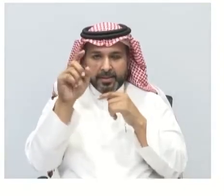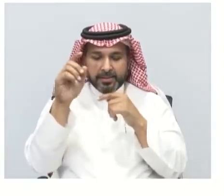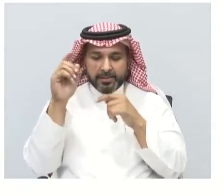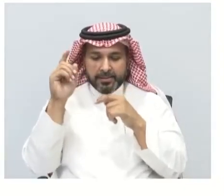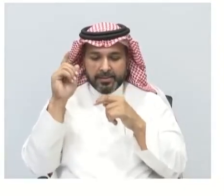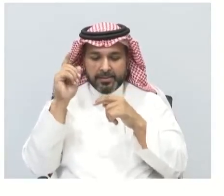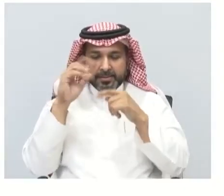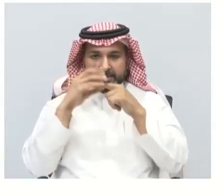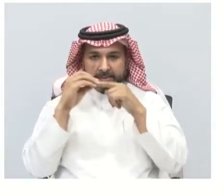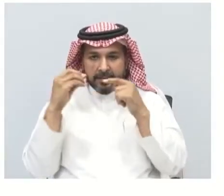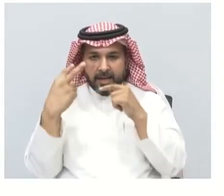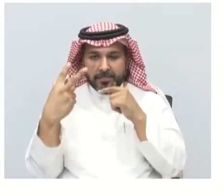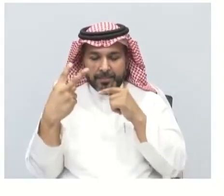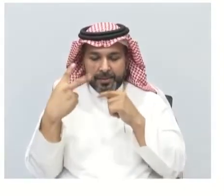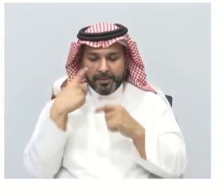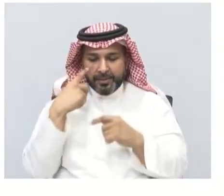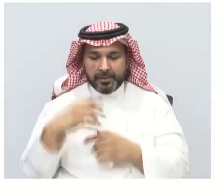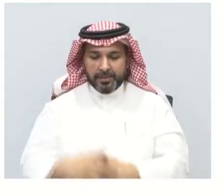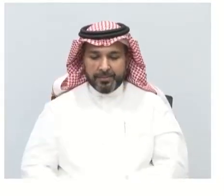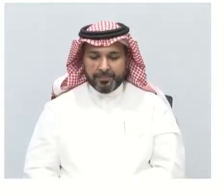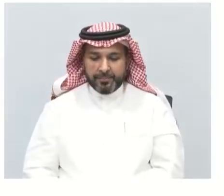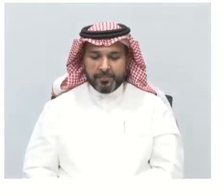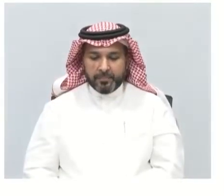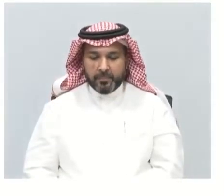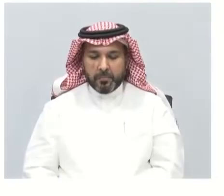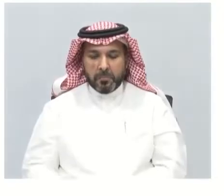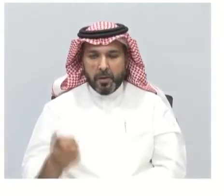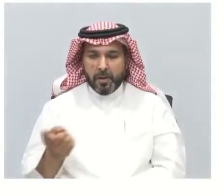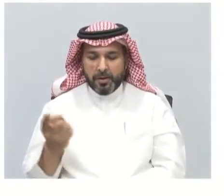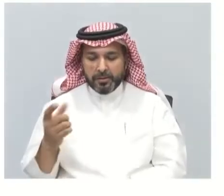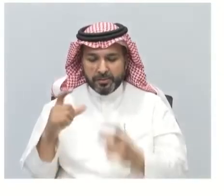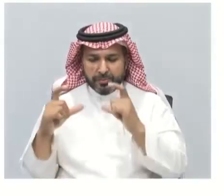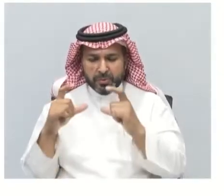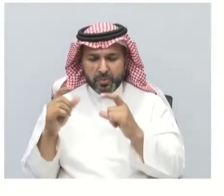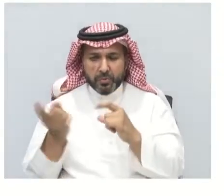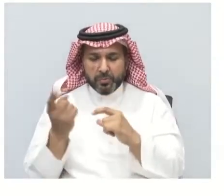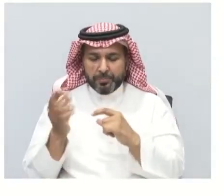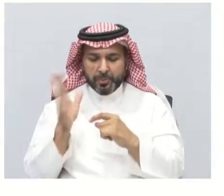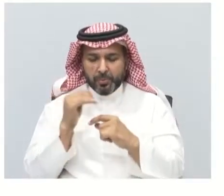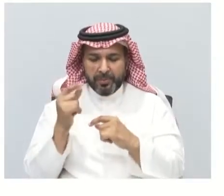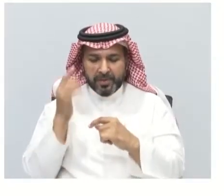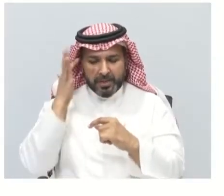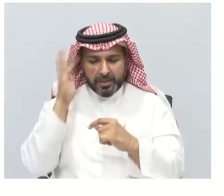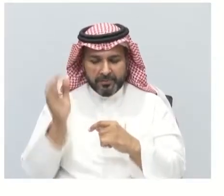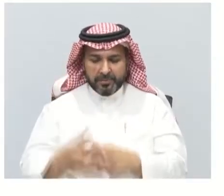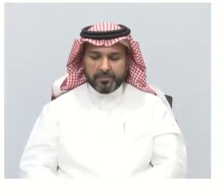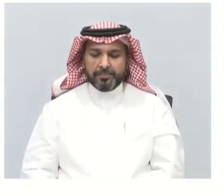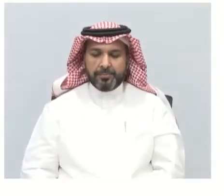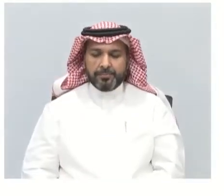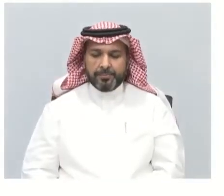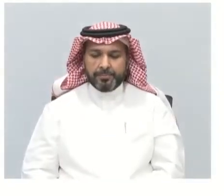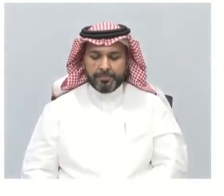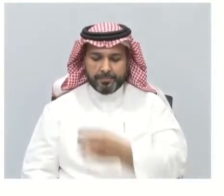بين قوسين سالب او ناقص ا وكذا نكون اوجدنا معادله المستقيم ال بعد